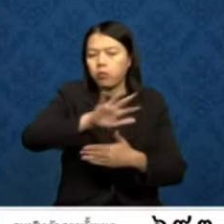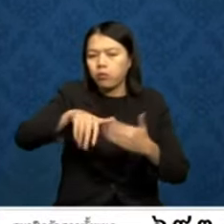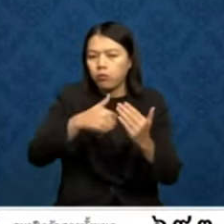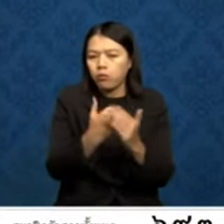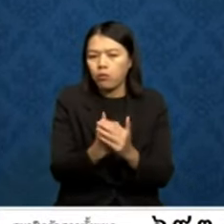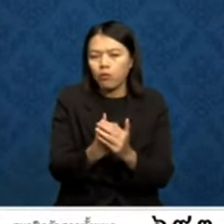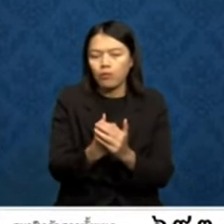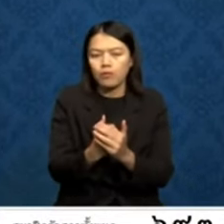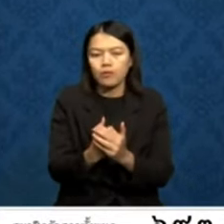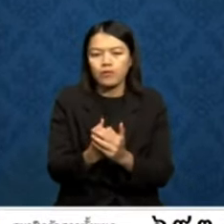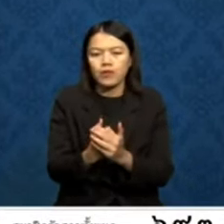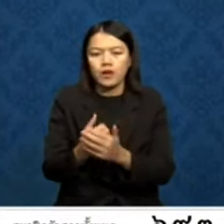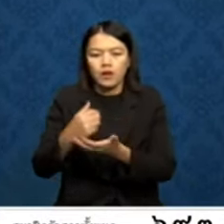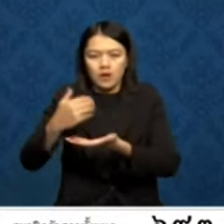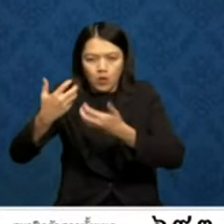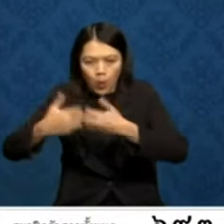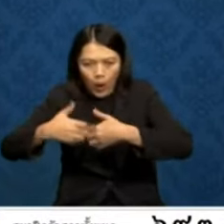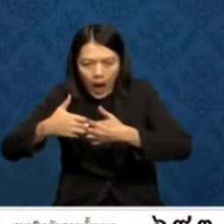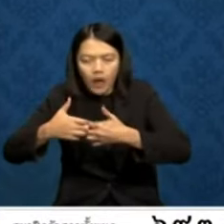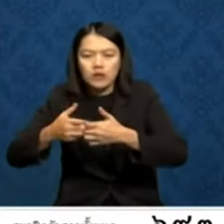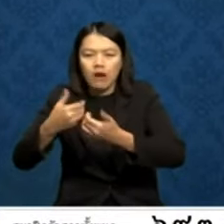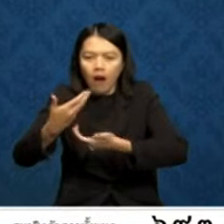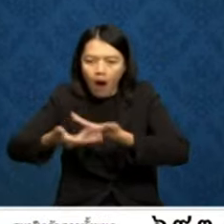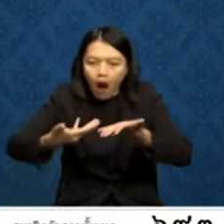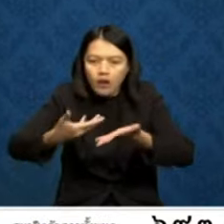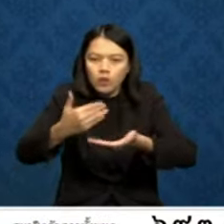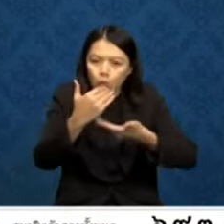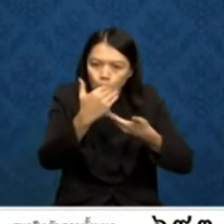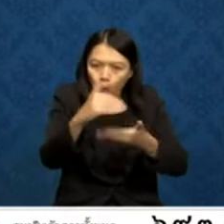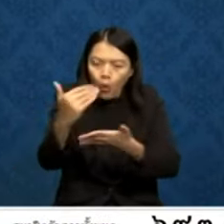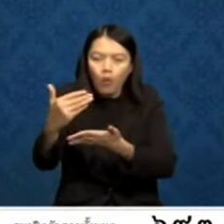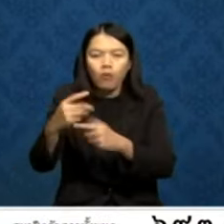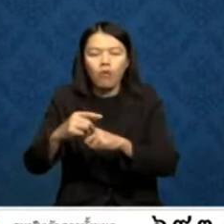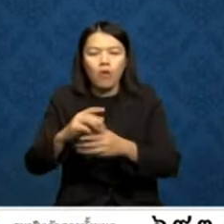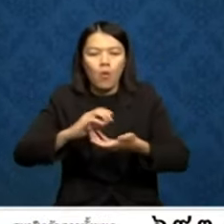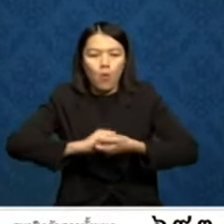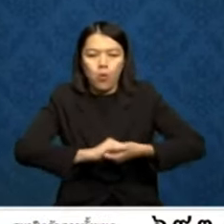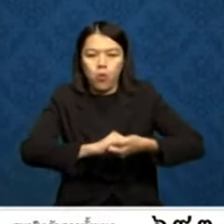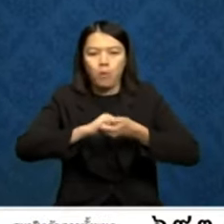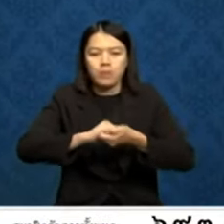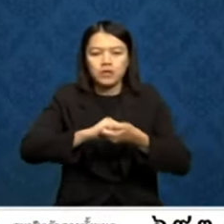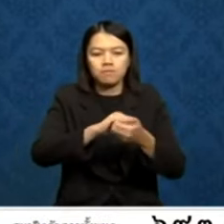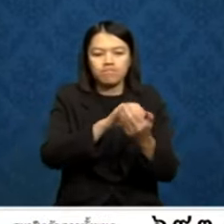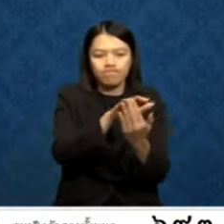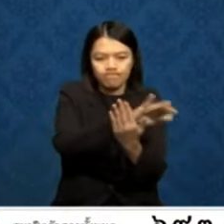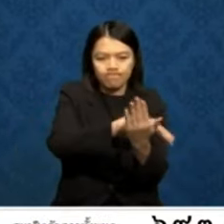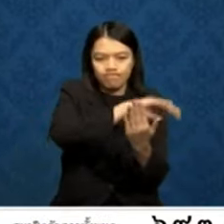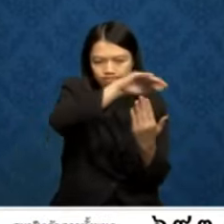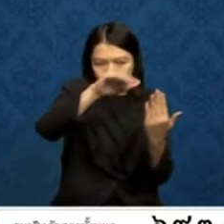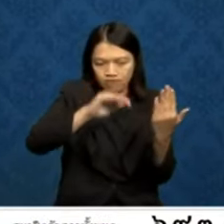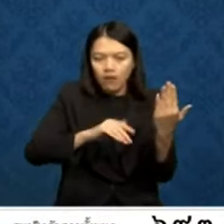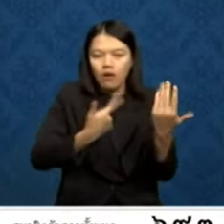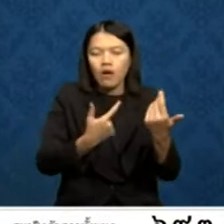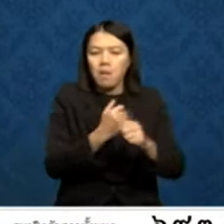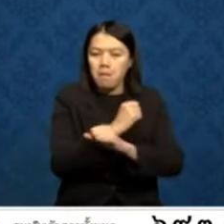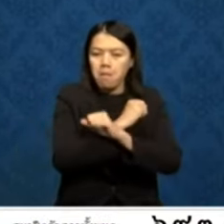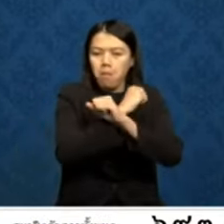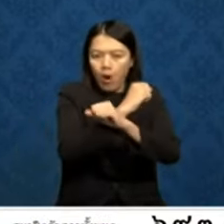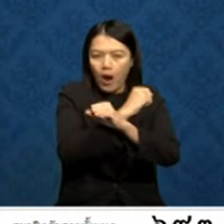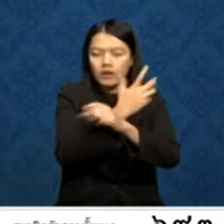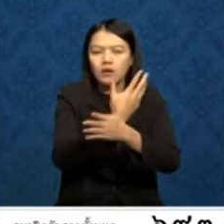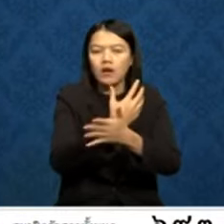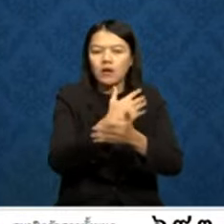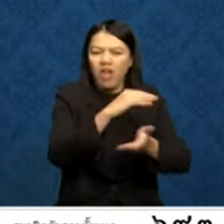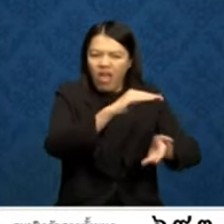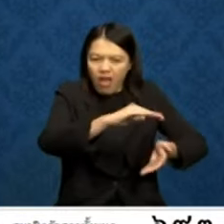ตัดต้นตอการผลิตและจำหน่ายด้วยการร่วมมือกับประเทศเพื่อนบ้านการสกัดกั้นควบคุมการลักลอ